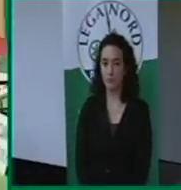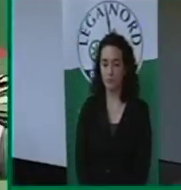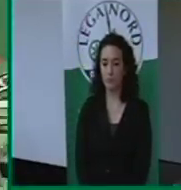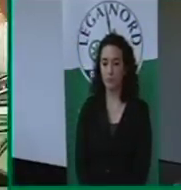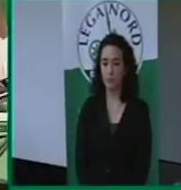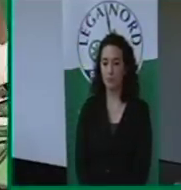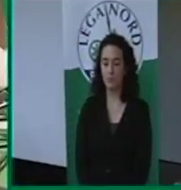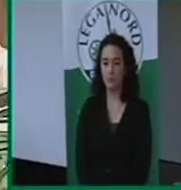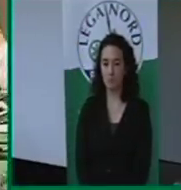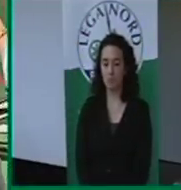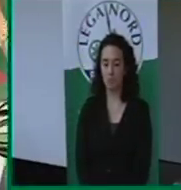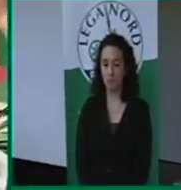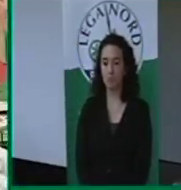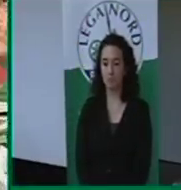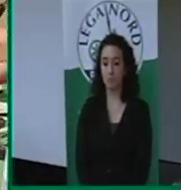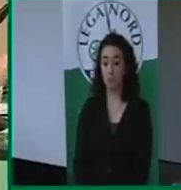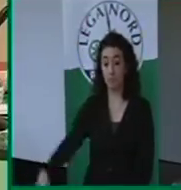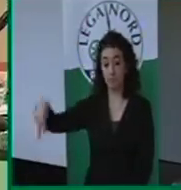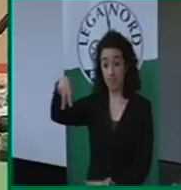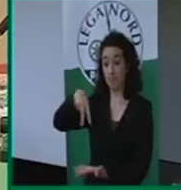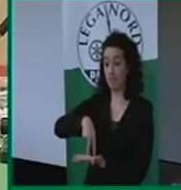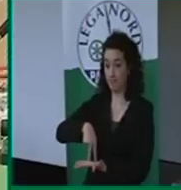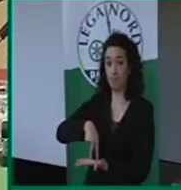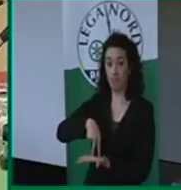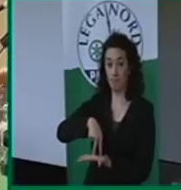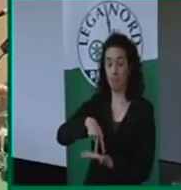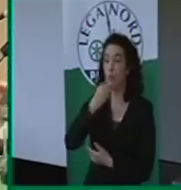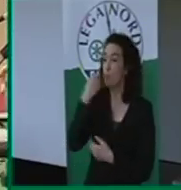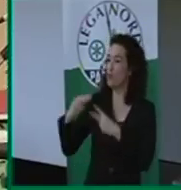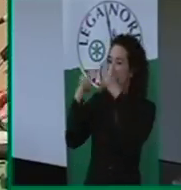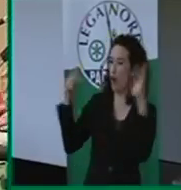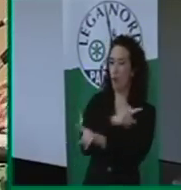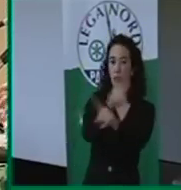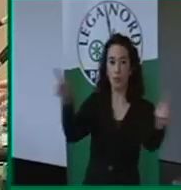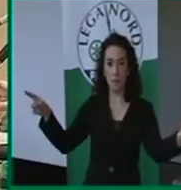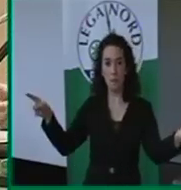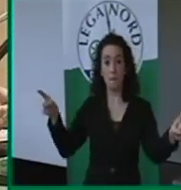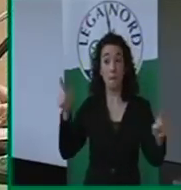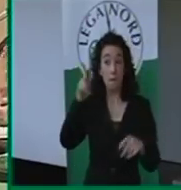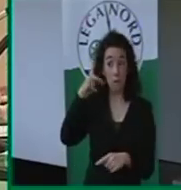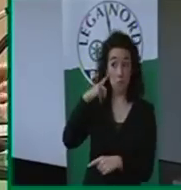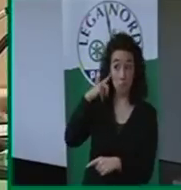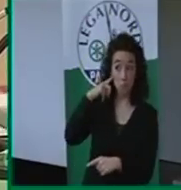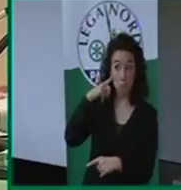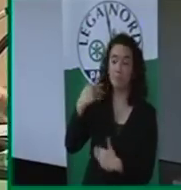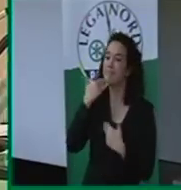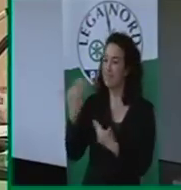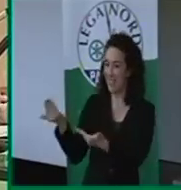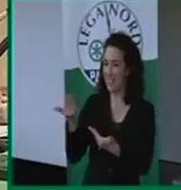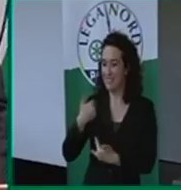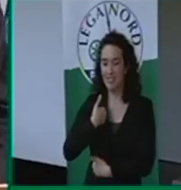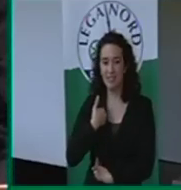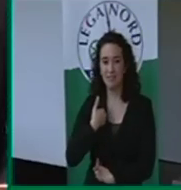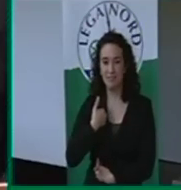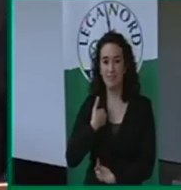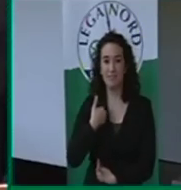applauso il palco il palco Buongiorno a tutti Mi sentite Sì grazie dell'ospitalità come ha detto